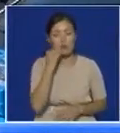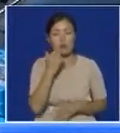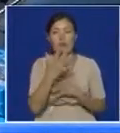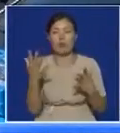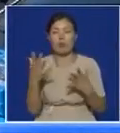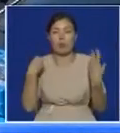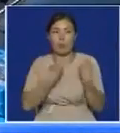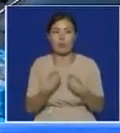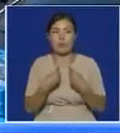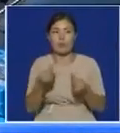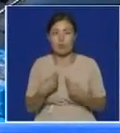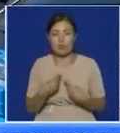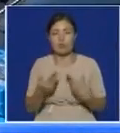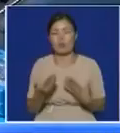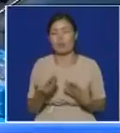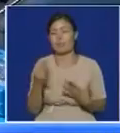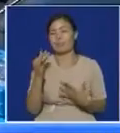жилеты, спасательные жилеты.